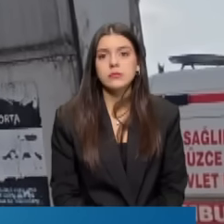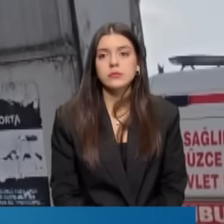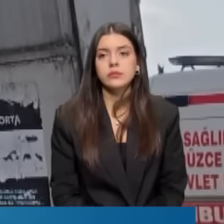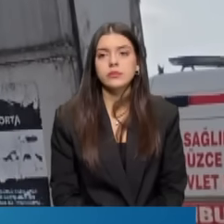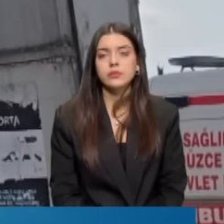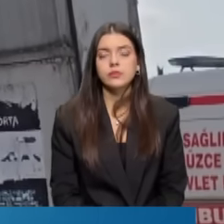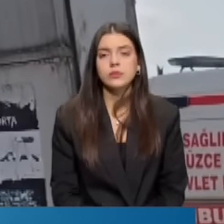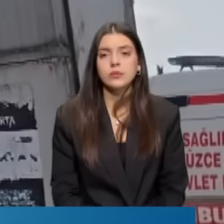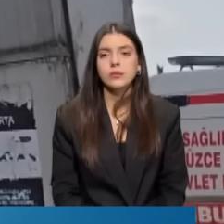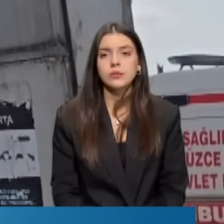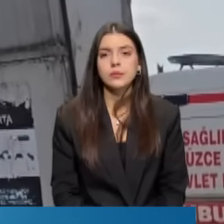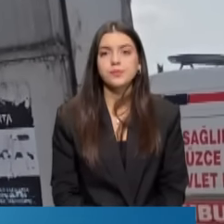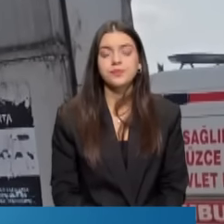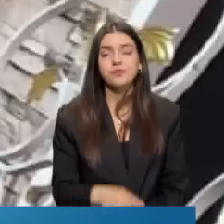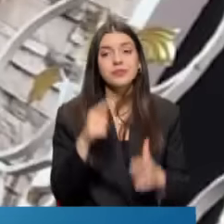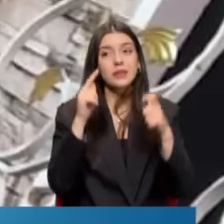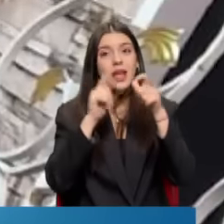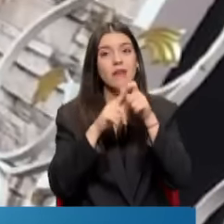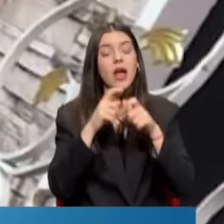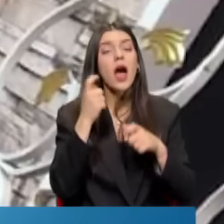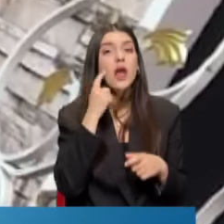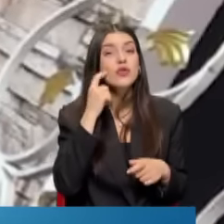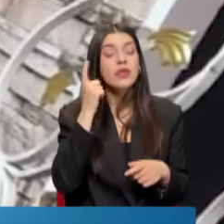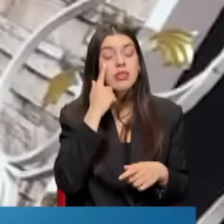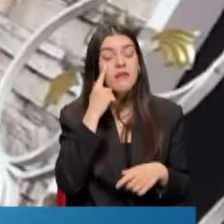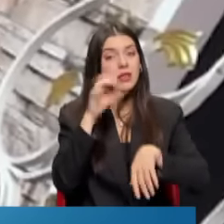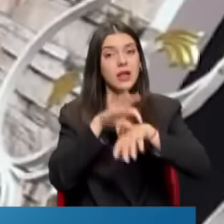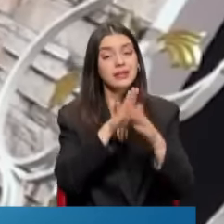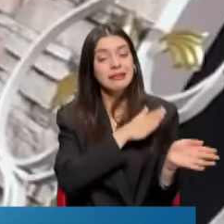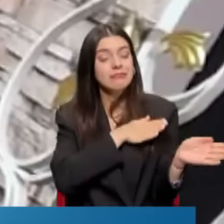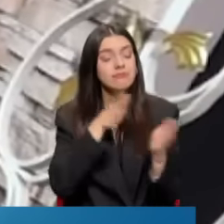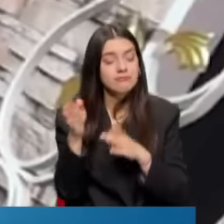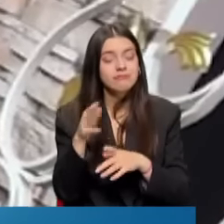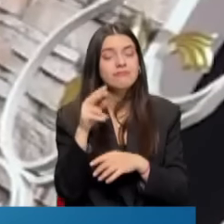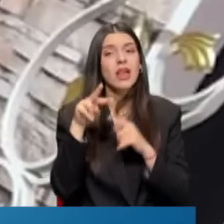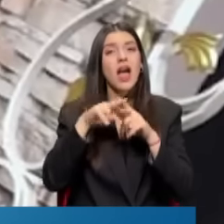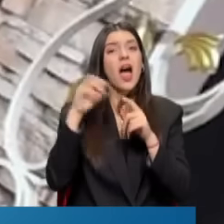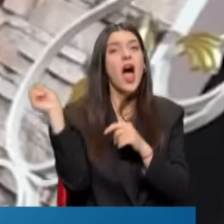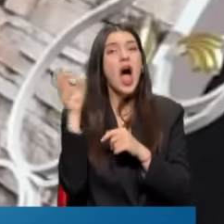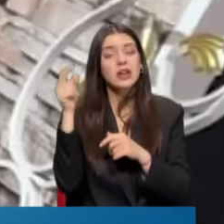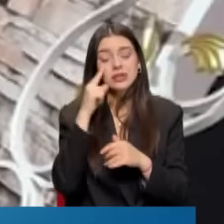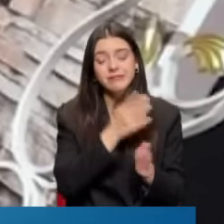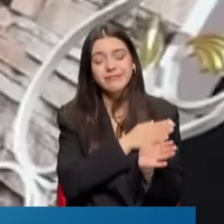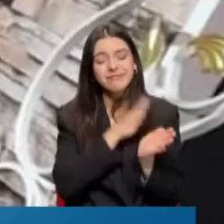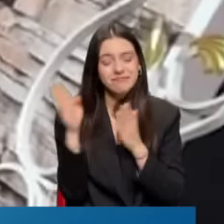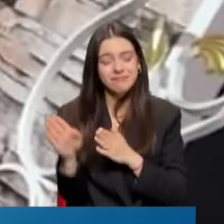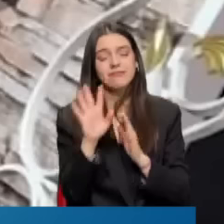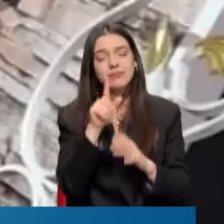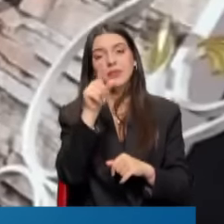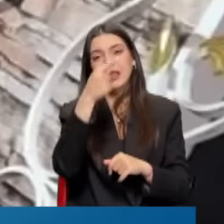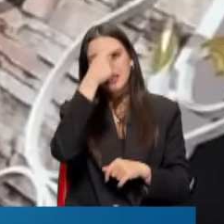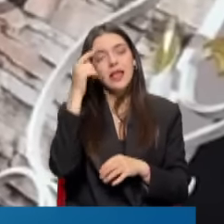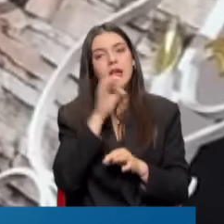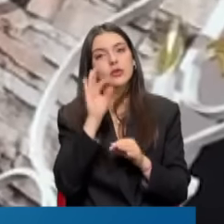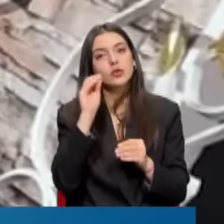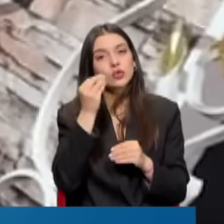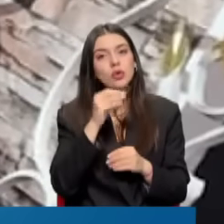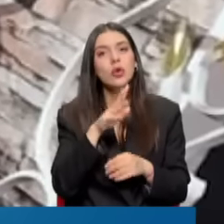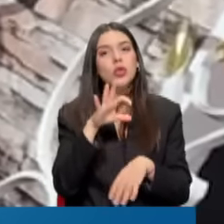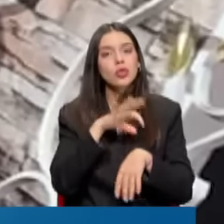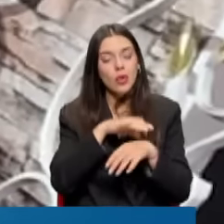çağrıldı efteli Atatürk Devlet hastanesine kaldırıldı acil servise alınan talihsiz çocuk doktorların tüm